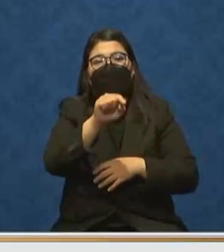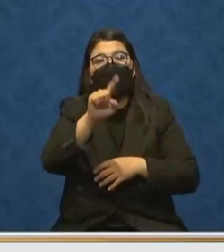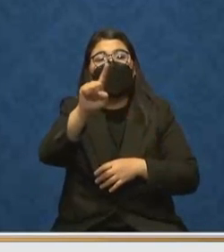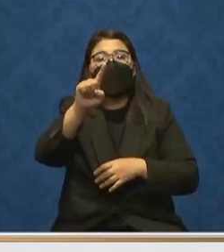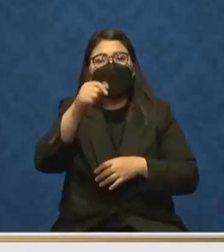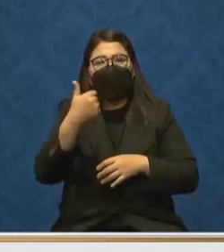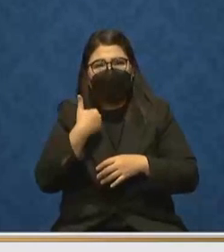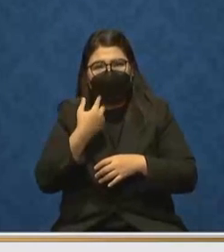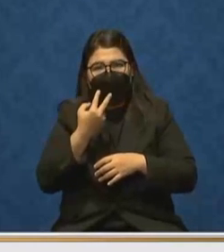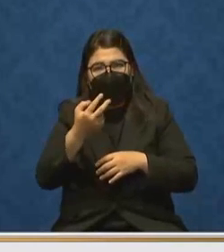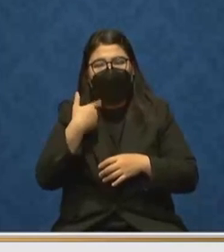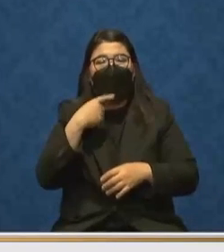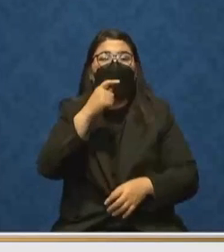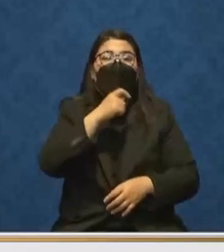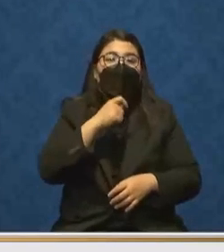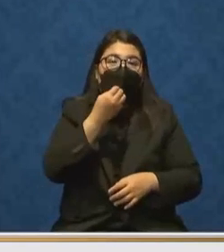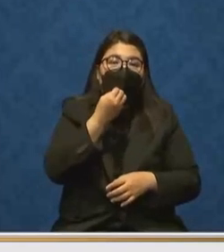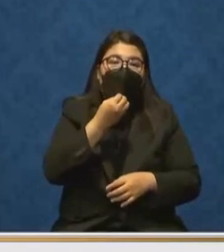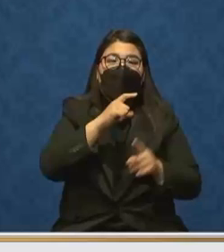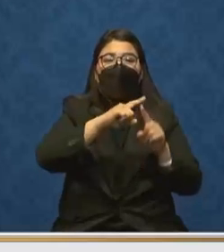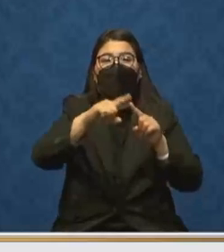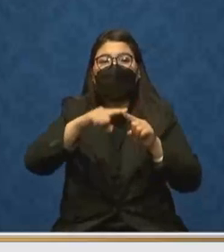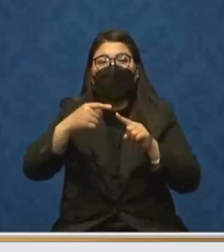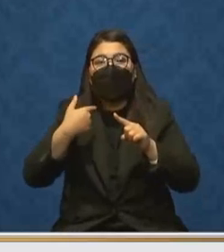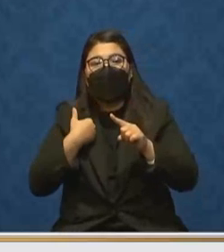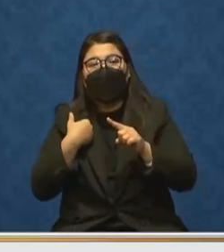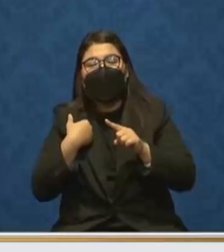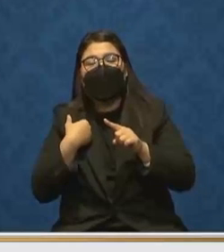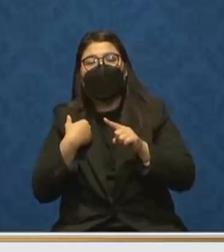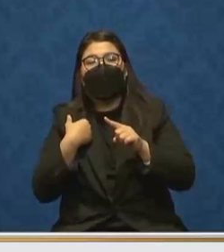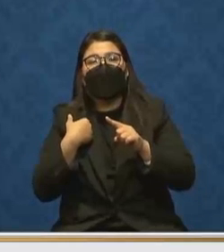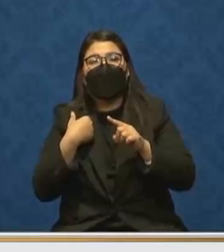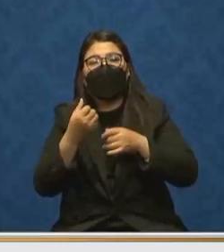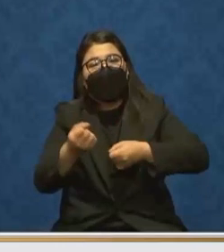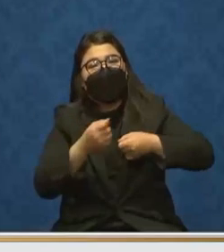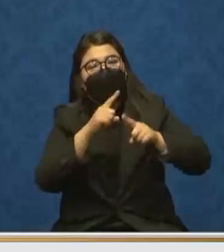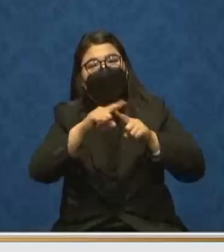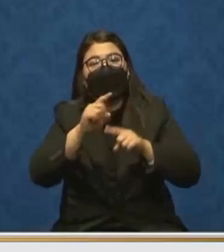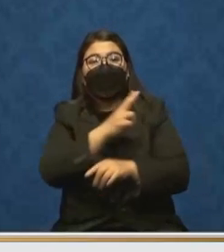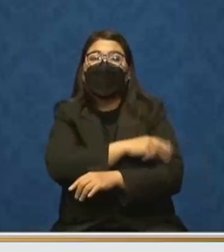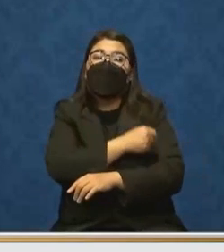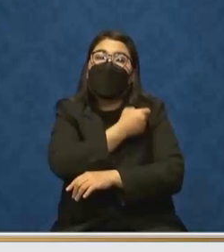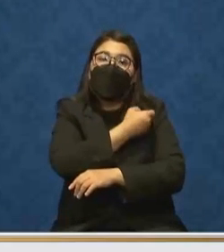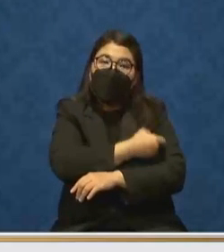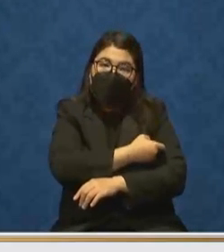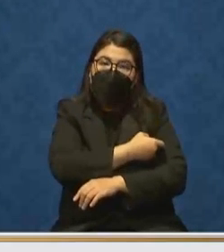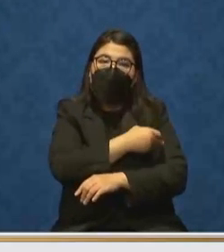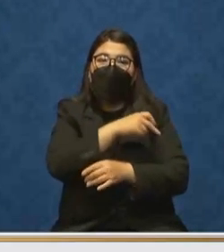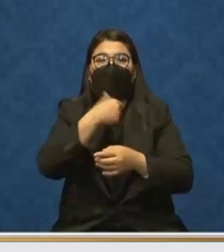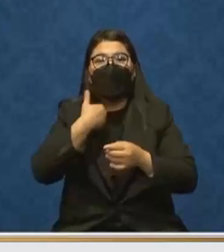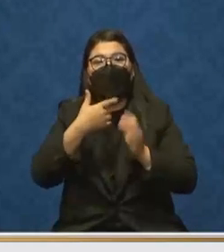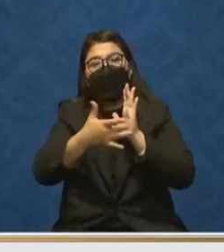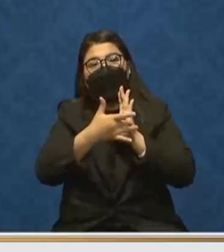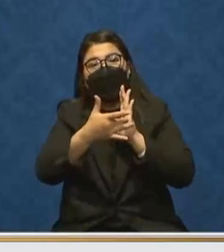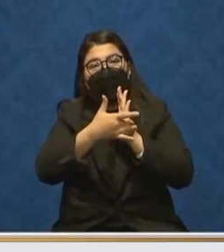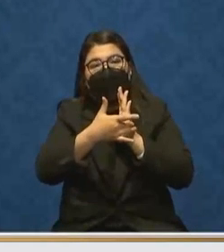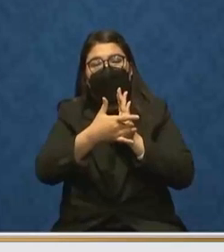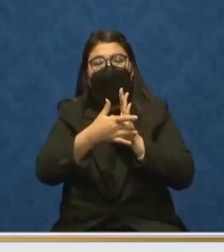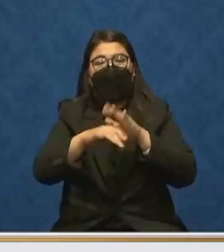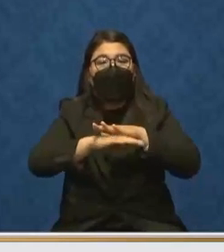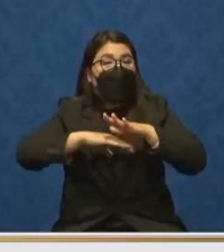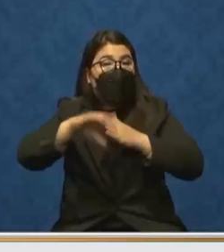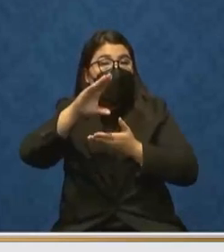อบคลุมอุตสาหกรรมอาหารและอุตสาหกรรมชีวภาพอุตสาหกรรมและบริการทางการแพทย์อุตสาหกรรมและบริการดิจิทัลข้อมูลปัญญาประ